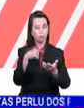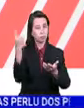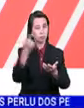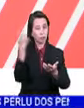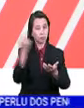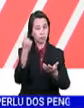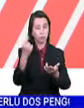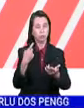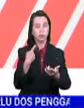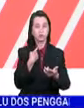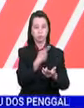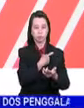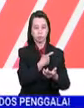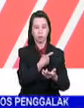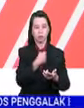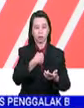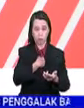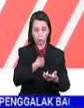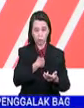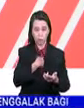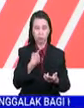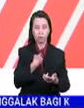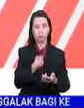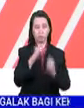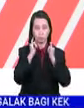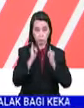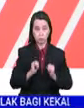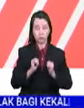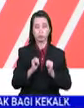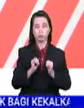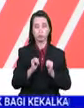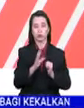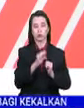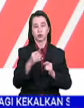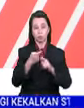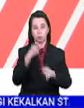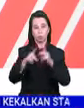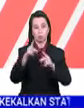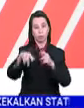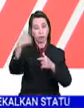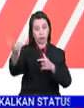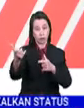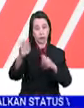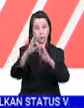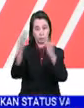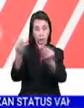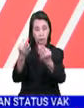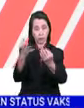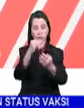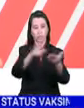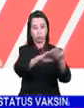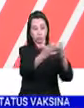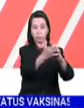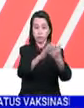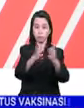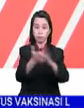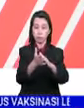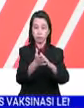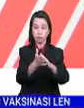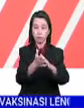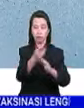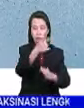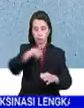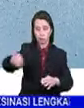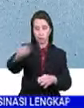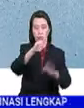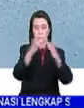mengenai kita, aku, ya, maksudnya kita daripada individu dan juga pada orang lain, ya, iaitu keluarga dan komuniti digital keluarga